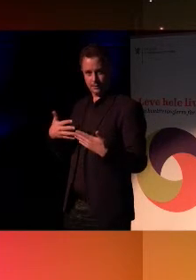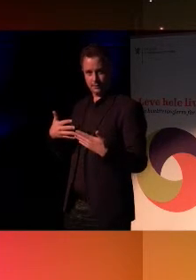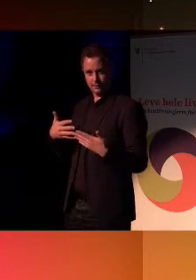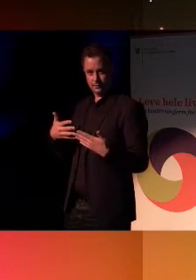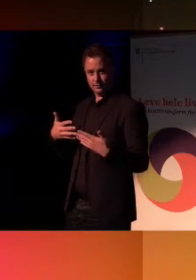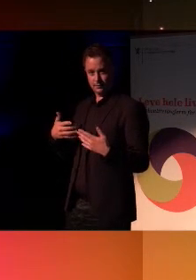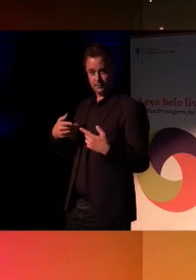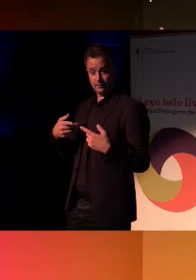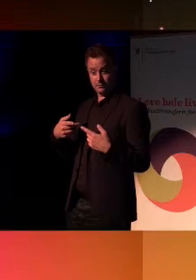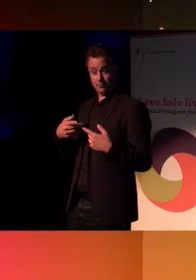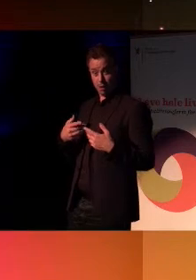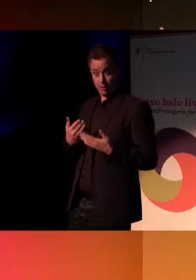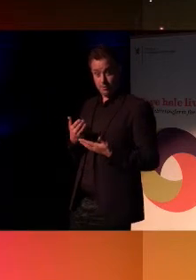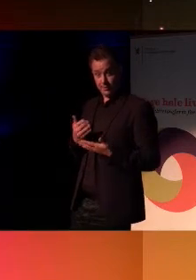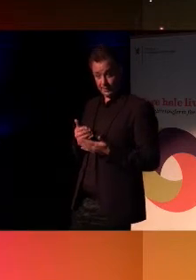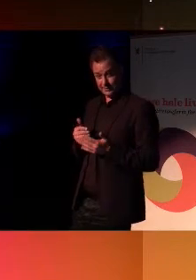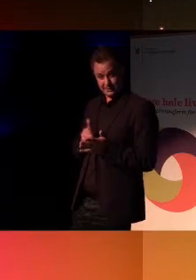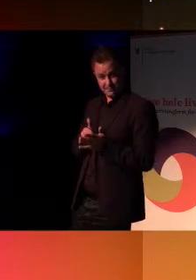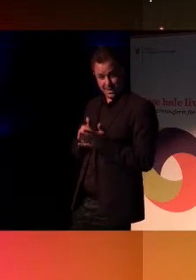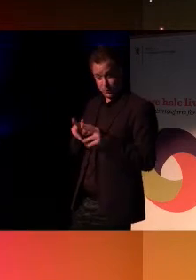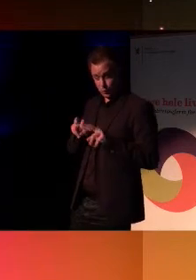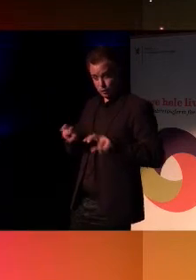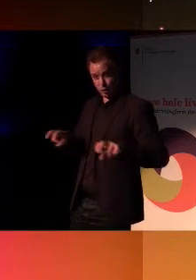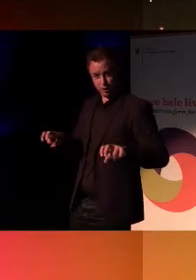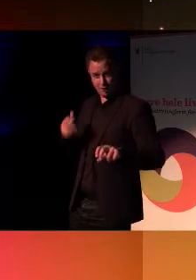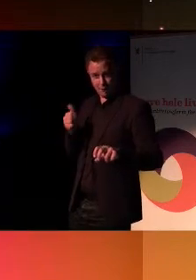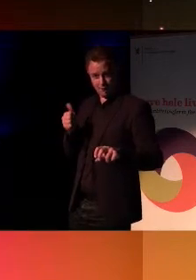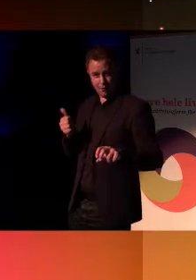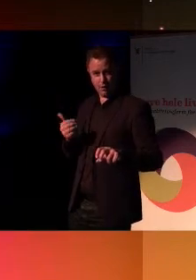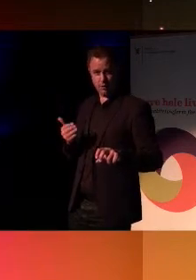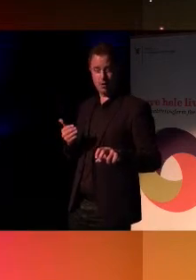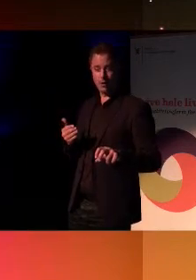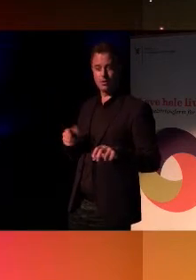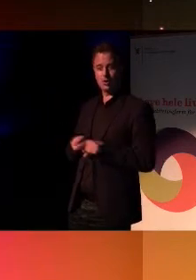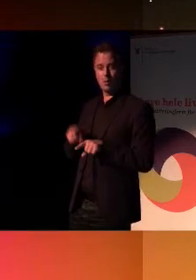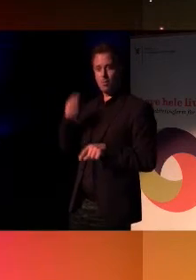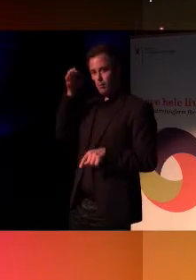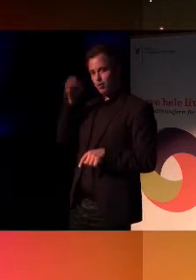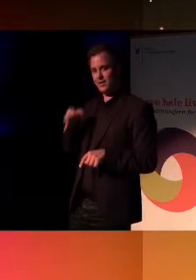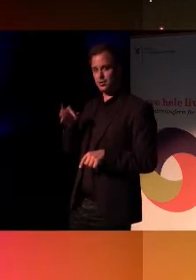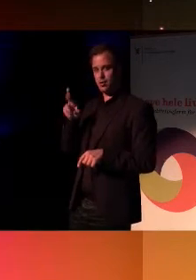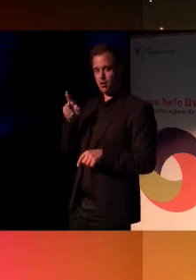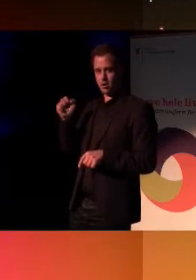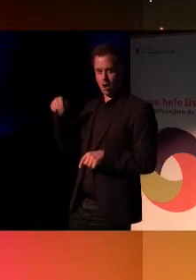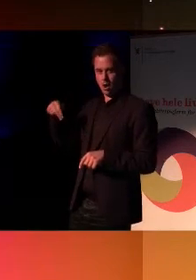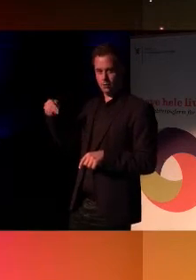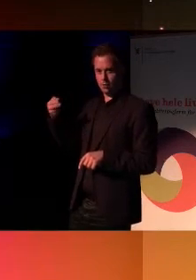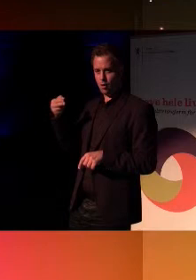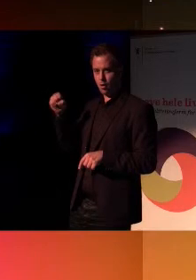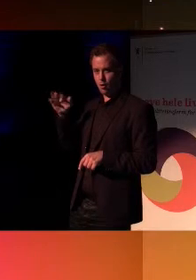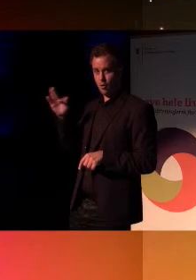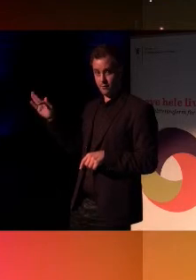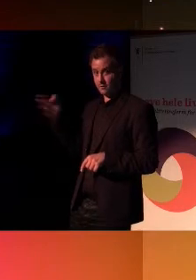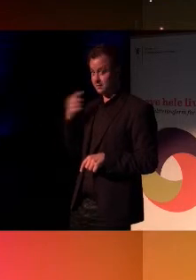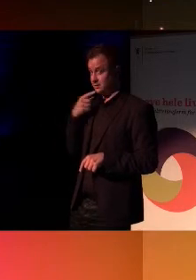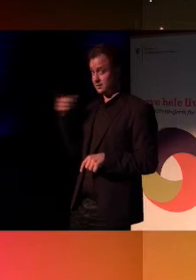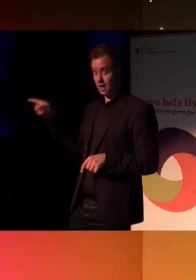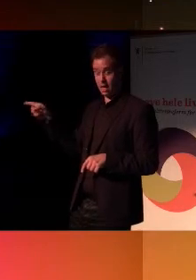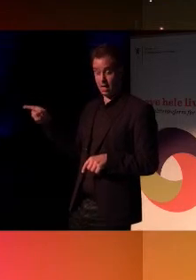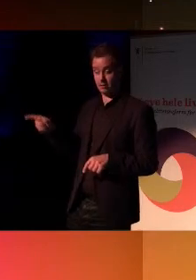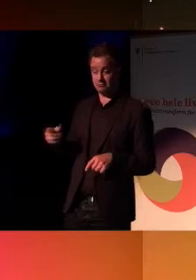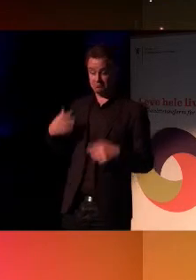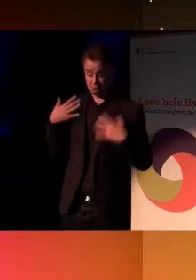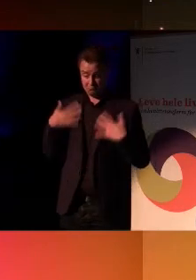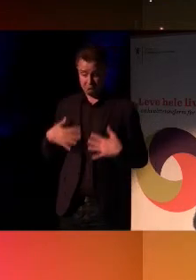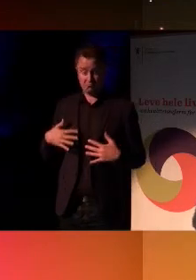når en har undersøkt nærmere hva som kan forklare det, så kommer litt inn på det som professor Ranhoff sa, at når vi blir eldre, så eldres hele oss,